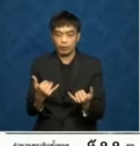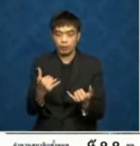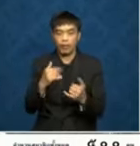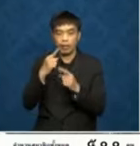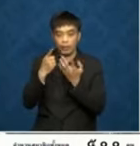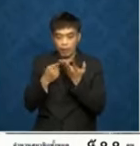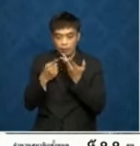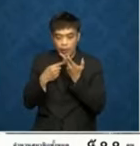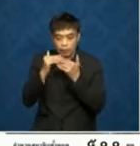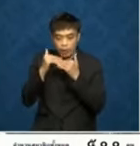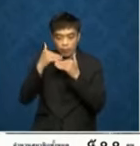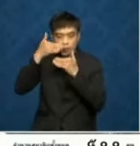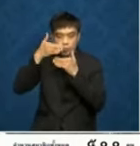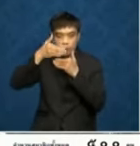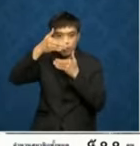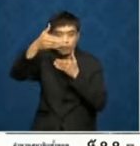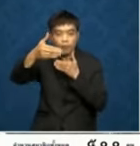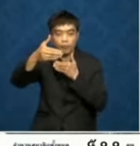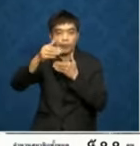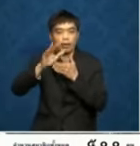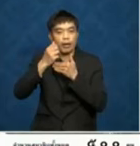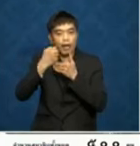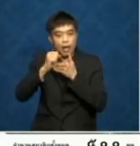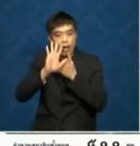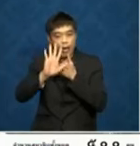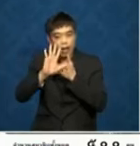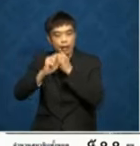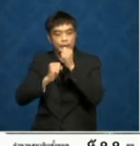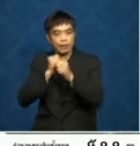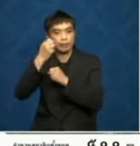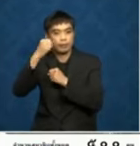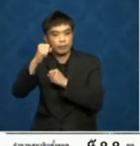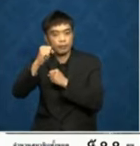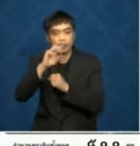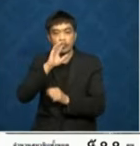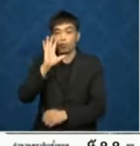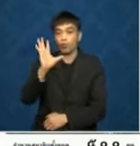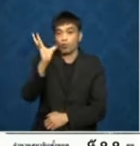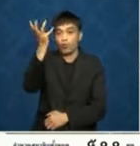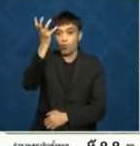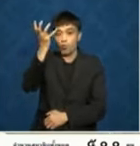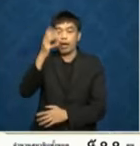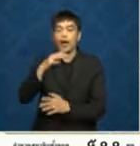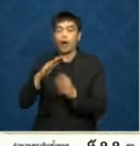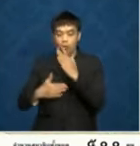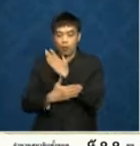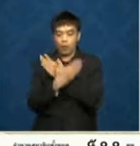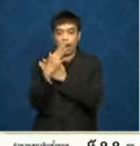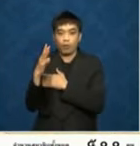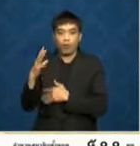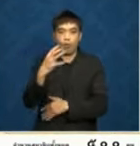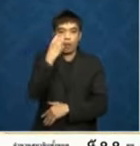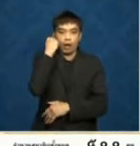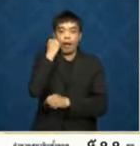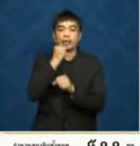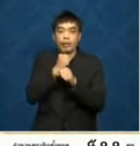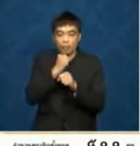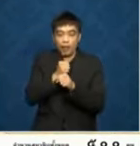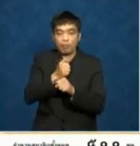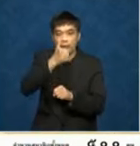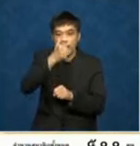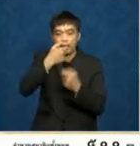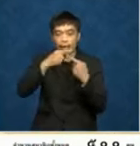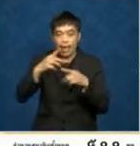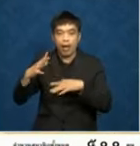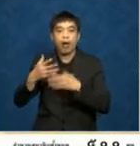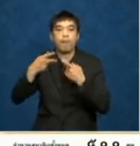-10 ปี การเก้าตามใหทันโลกและขวายควาโอกาสที่เราปลอยใหหลดลอยไปหลายครั้งในช่วงหายปีที่ผ่านมาเป็เดิมพันที่ส